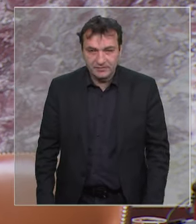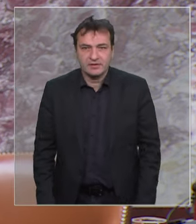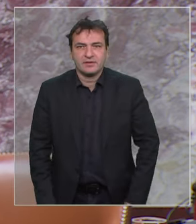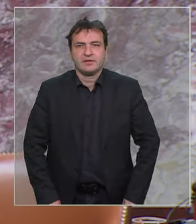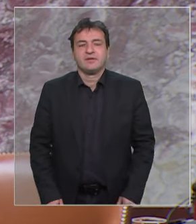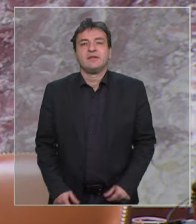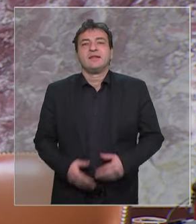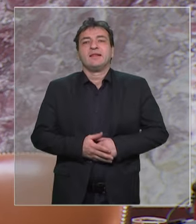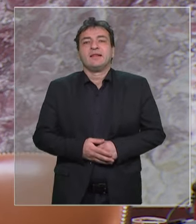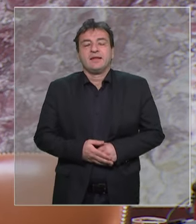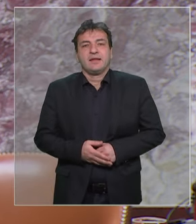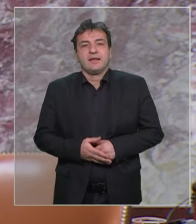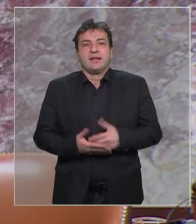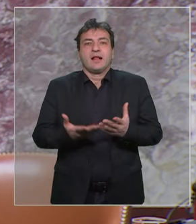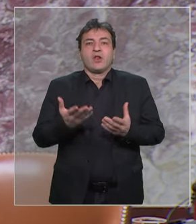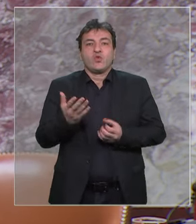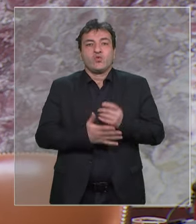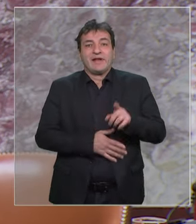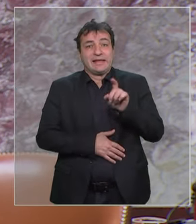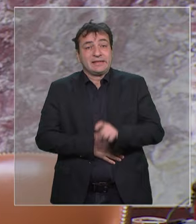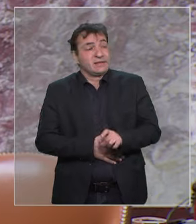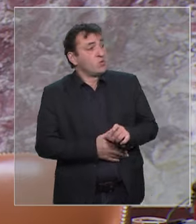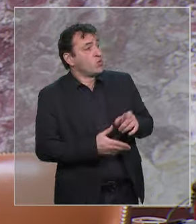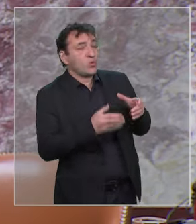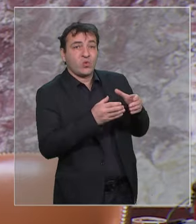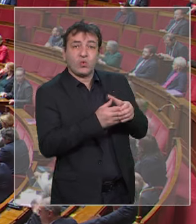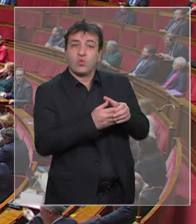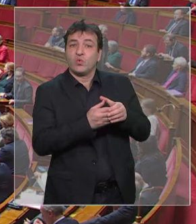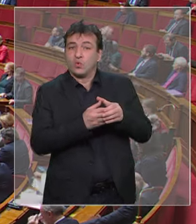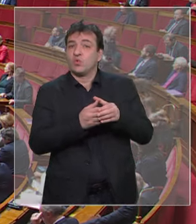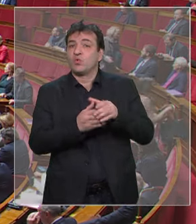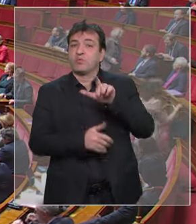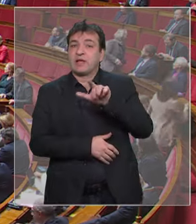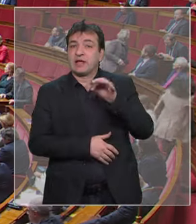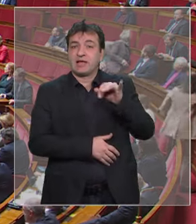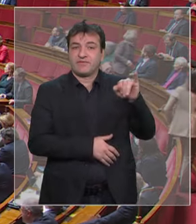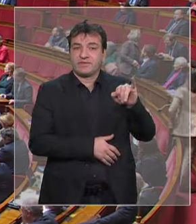La parole est à madame Alma Dufour pour le groupe La France Insoumise.